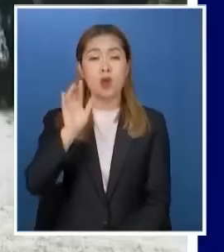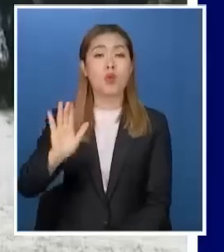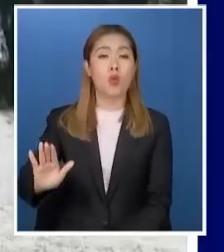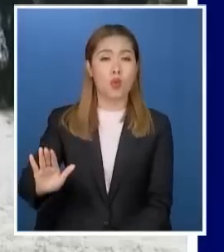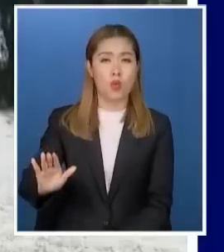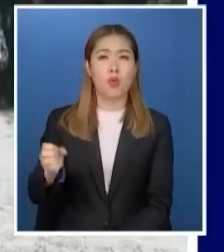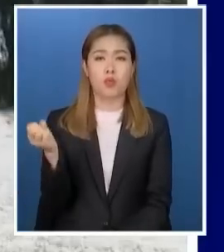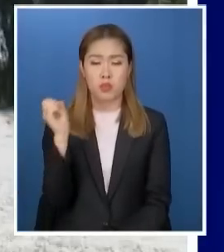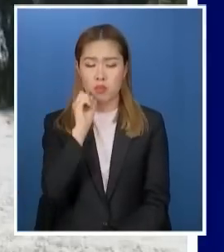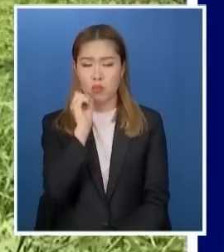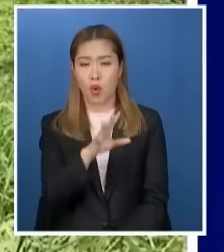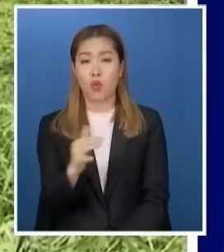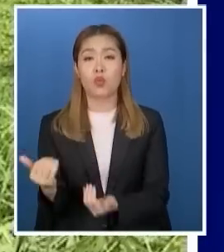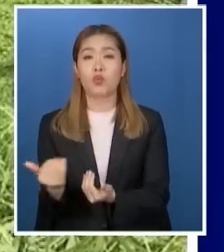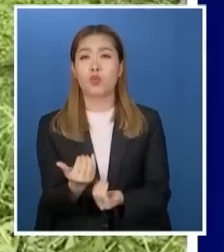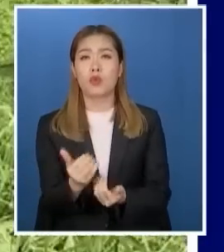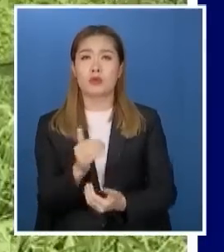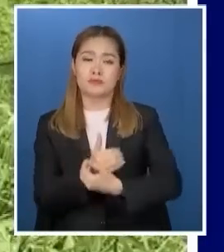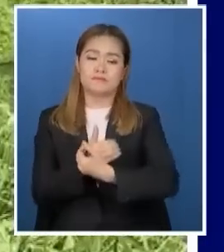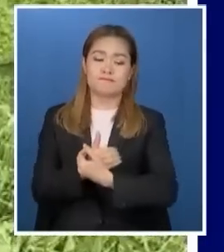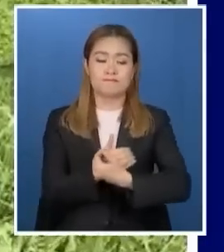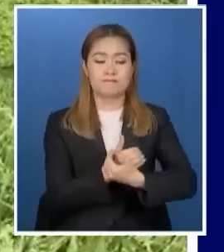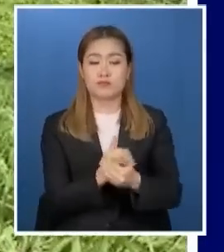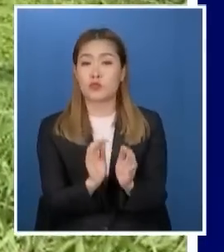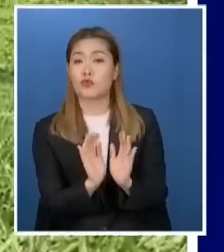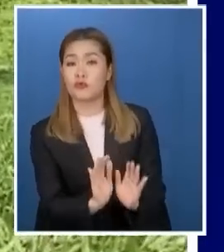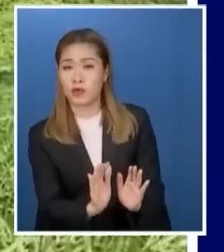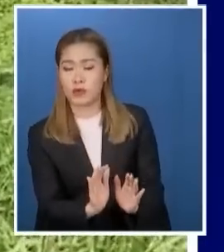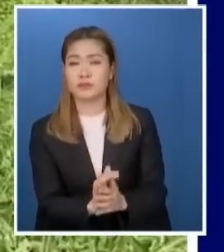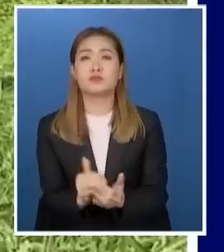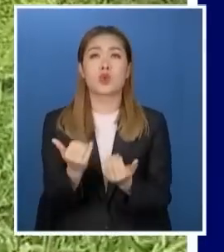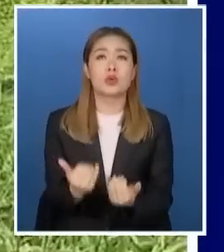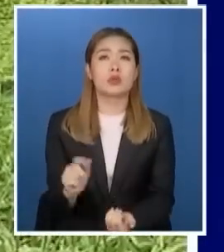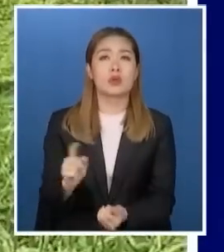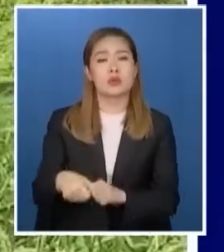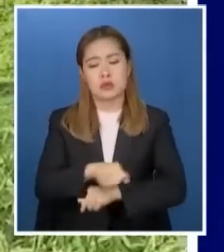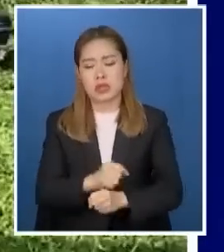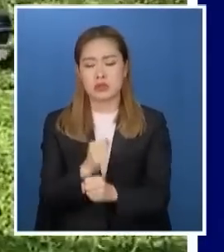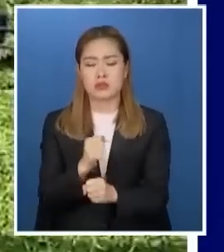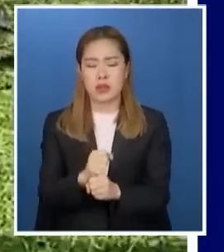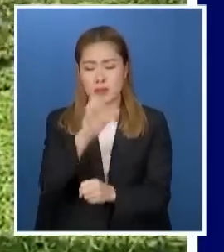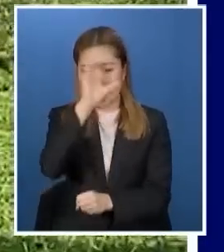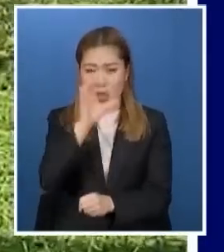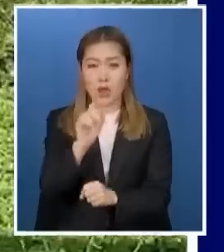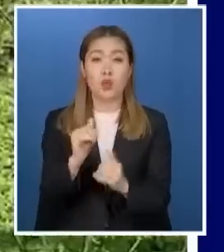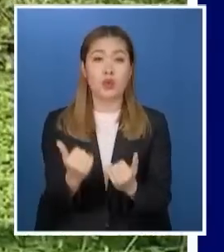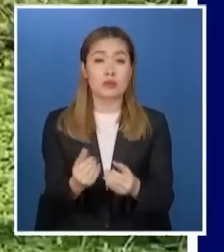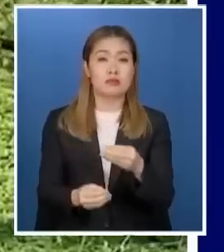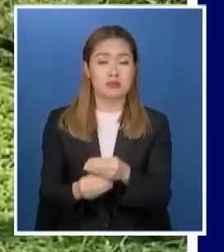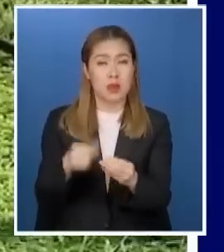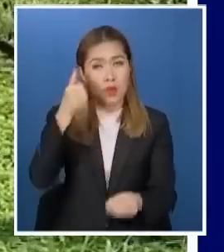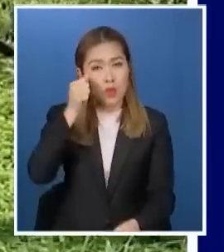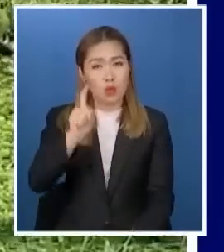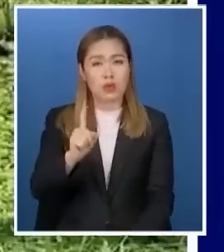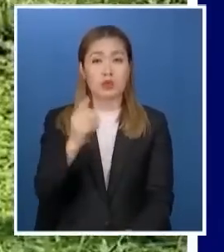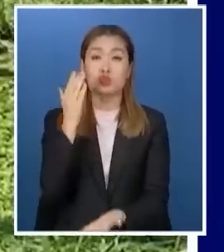ด็กมีการบอกว่าเอาน้องเนี่ยมาอุ้มแล้วก็มาวางเอาไว้จนตอนนี้ต้องถึงกับปฏิบัติการค้นหาวันนี้อีก1วันด้วยนะฮะ